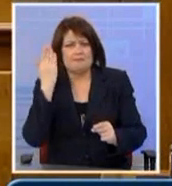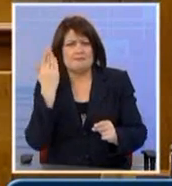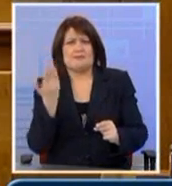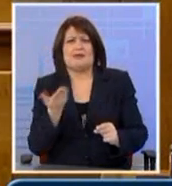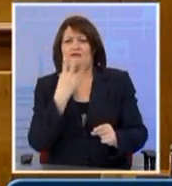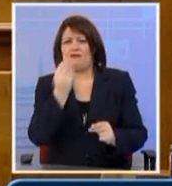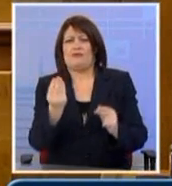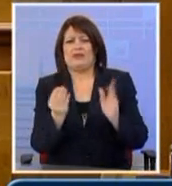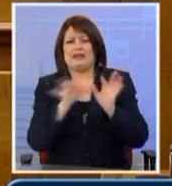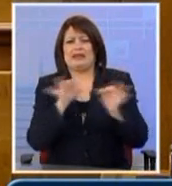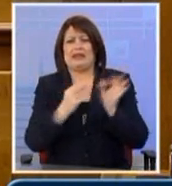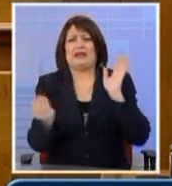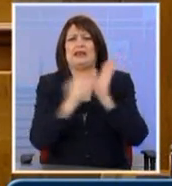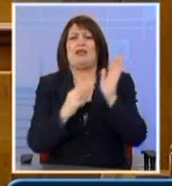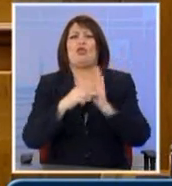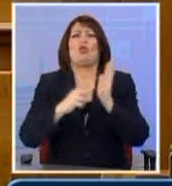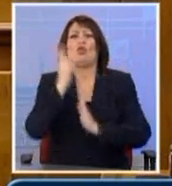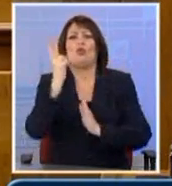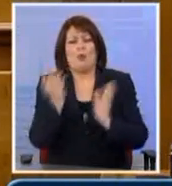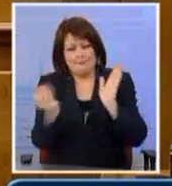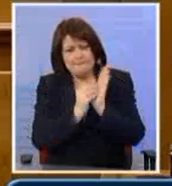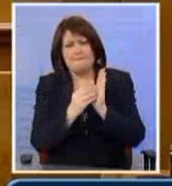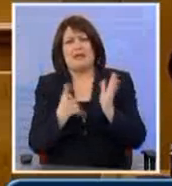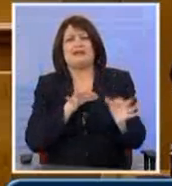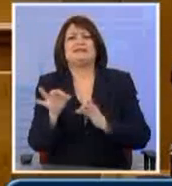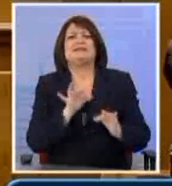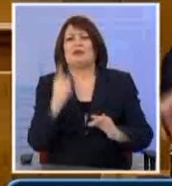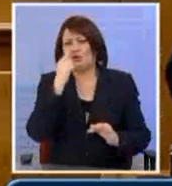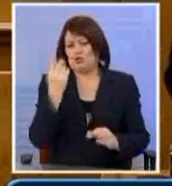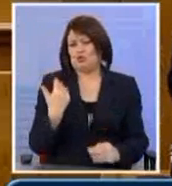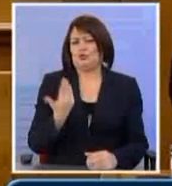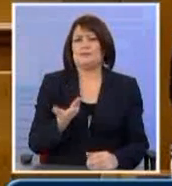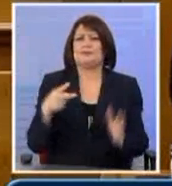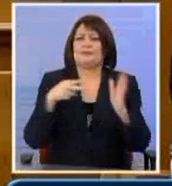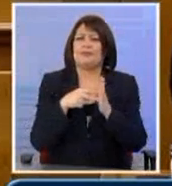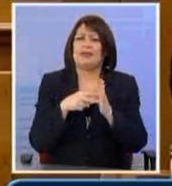του Φεβρουαρίου του 2012 και στο σχέδιο του Νοεμβρίου του